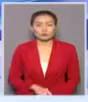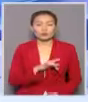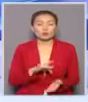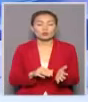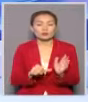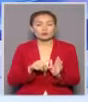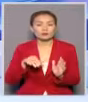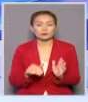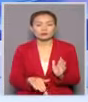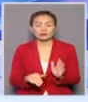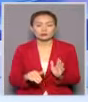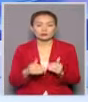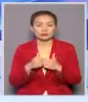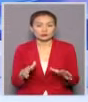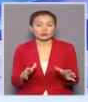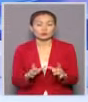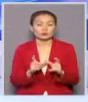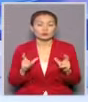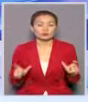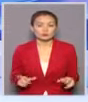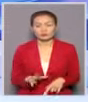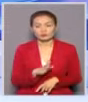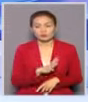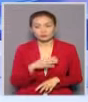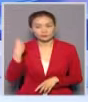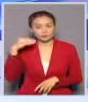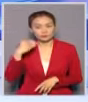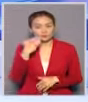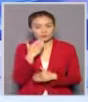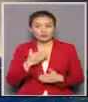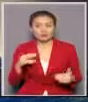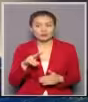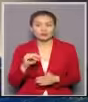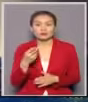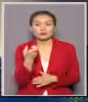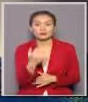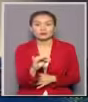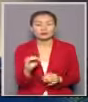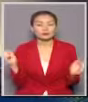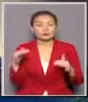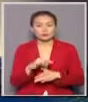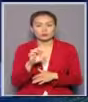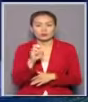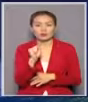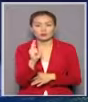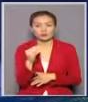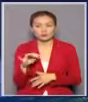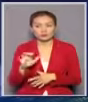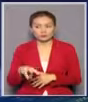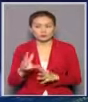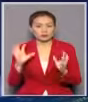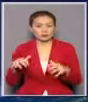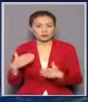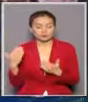Атырауда 6 мыңға жуық түлек үшін мектепте соңғы қоңырау соғылды. Білім инновация лицейінде өткен салтанатты шараға облыс әкімінің орынбасары